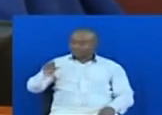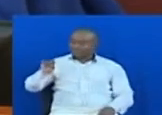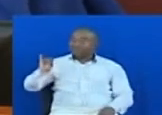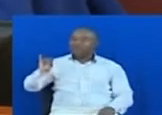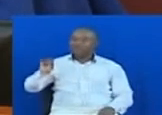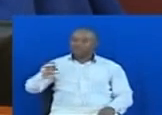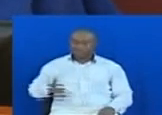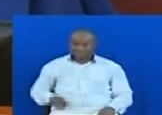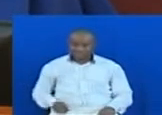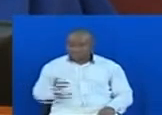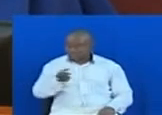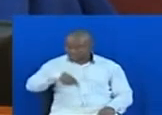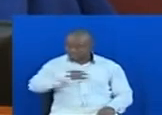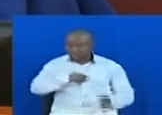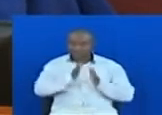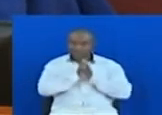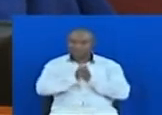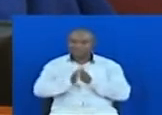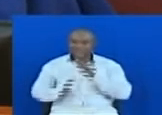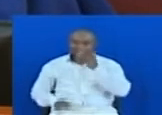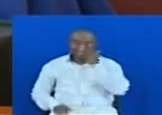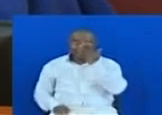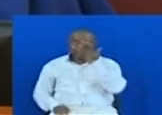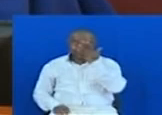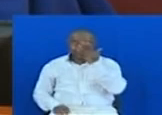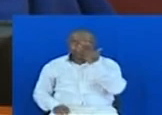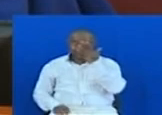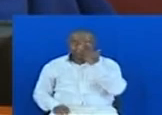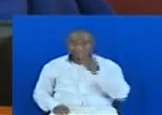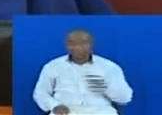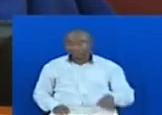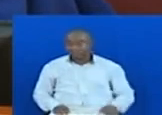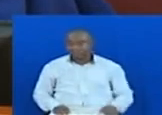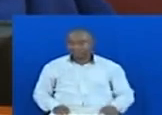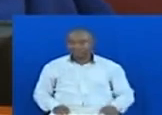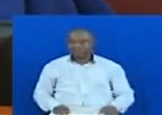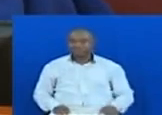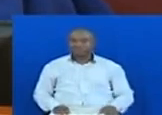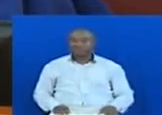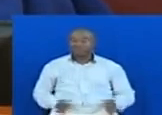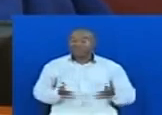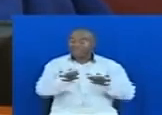Barikiwe sana, tunakushukuru sana. Mheshimiwa Joseph Msukuma